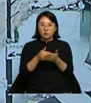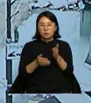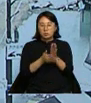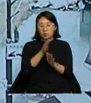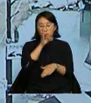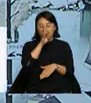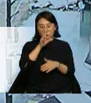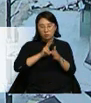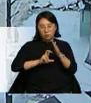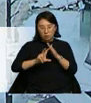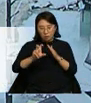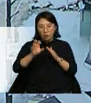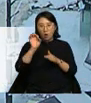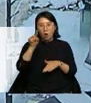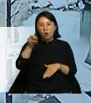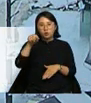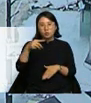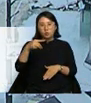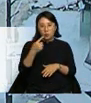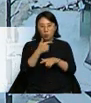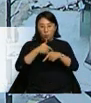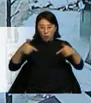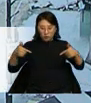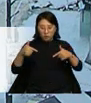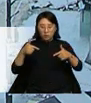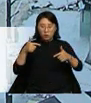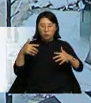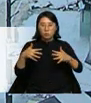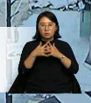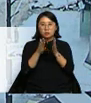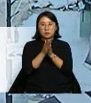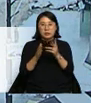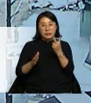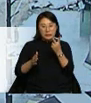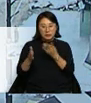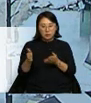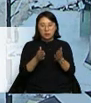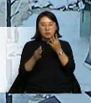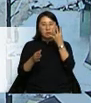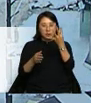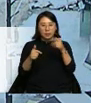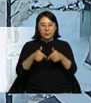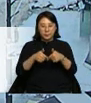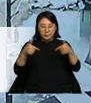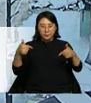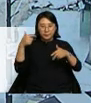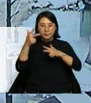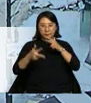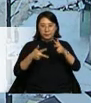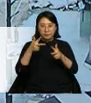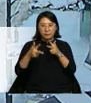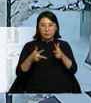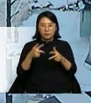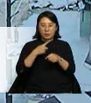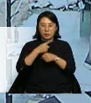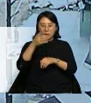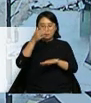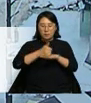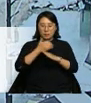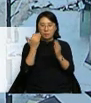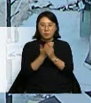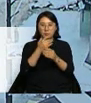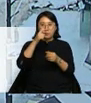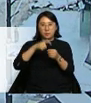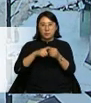동두천시 중앙역 일대 어수로 확장 공사가 한창입니다. 기존 2차로를 4차로로 확대하는 사업으로 내년 말